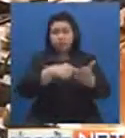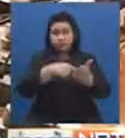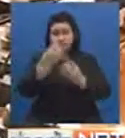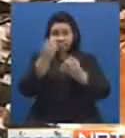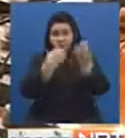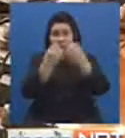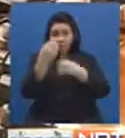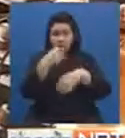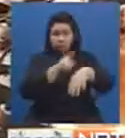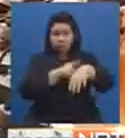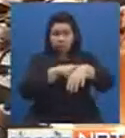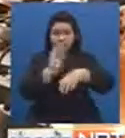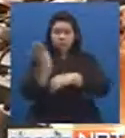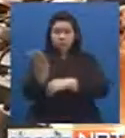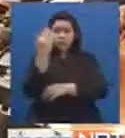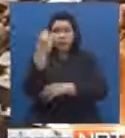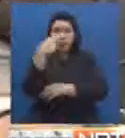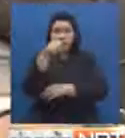ในเวลา 10:00นวันนี้ล่ะค่ะ